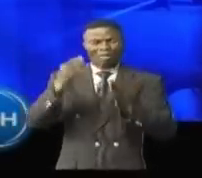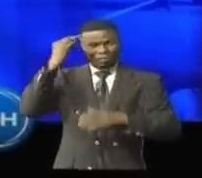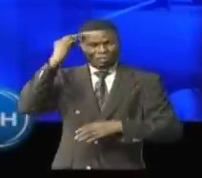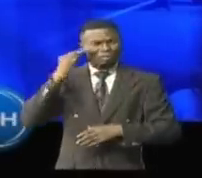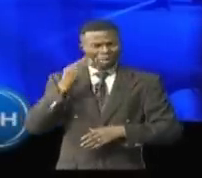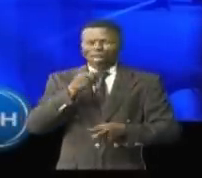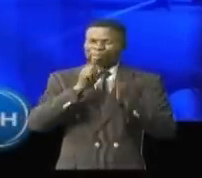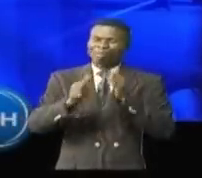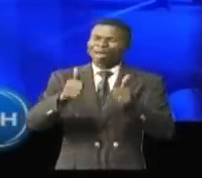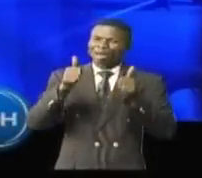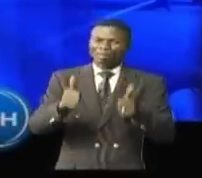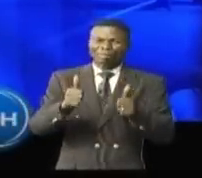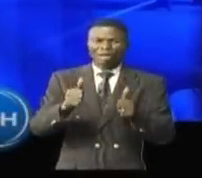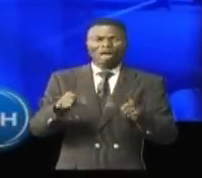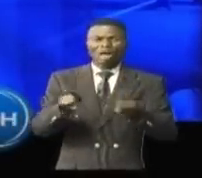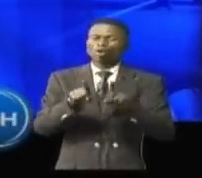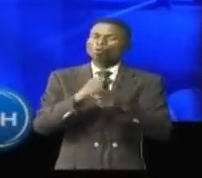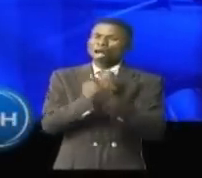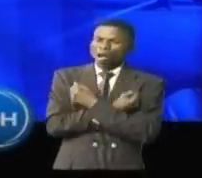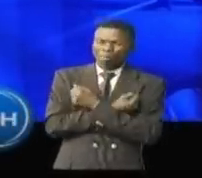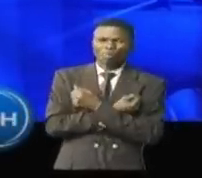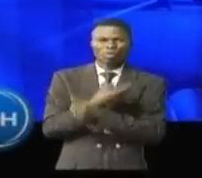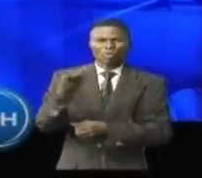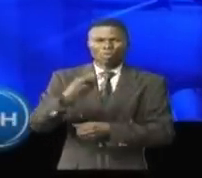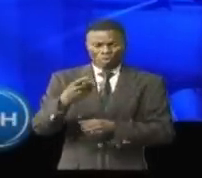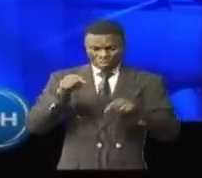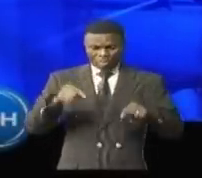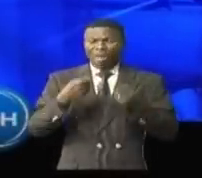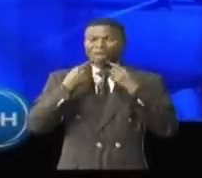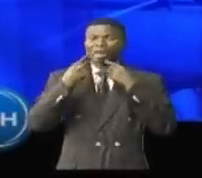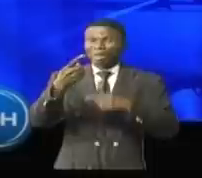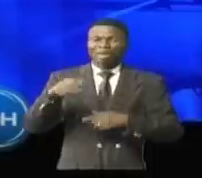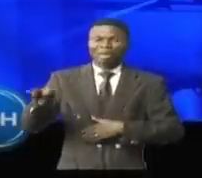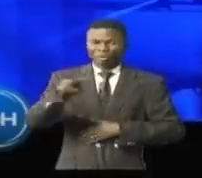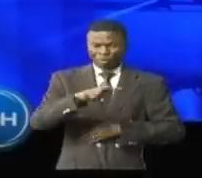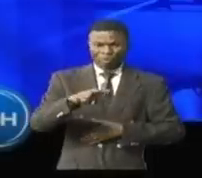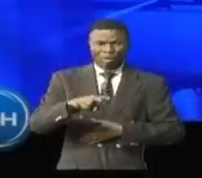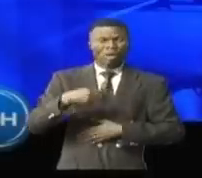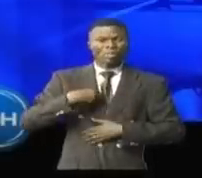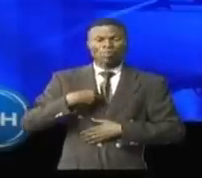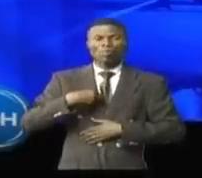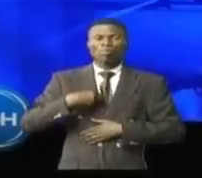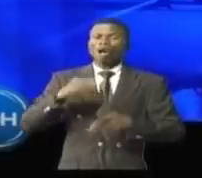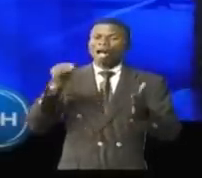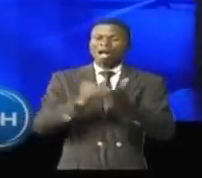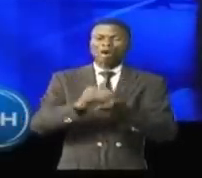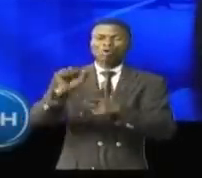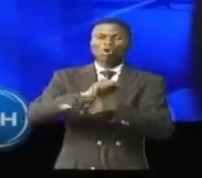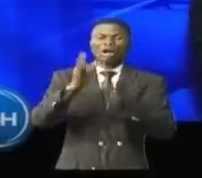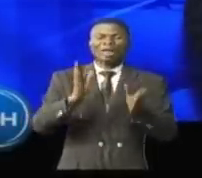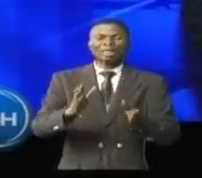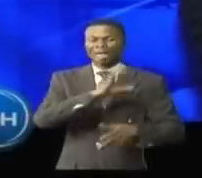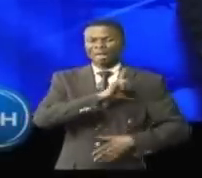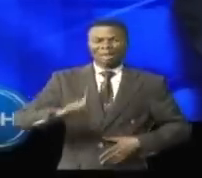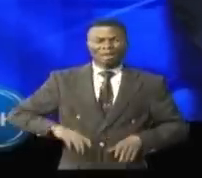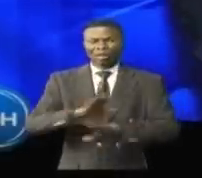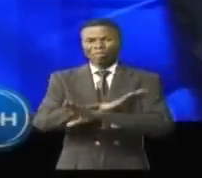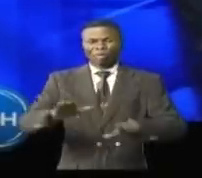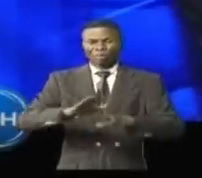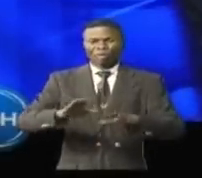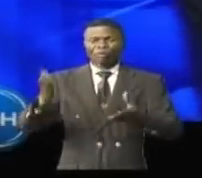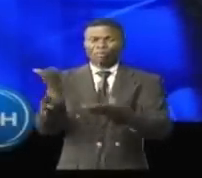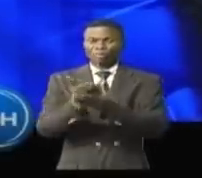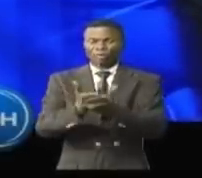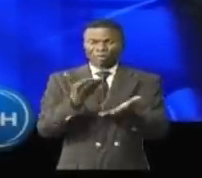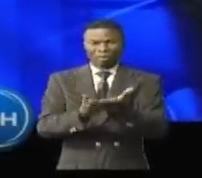d'une manière amicale. Aujourd'hui, comme je viens de le dire, je ne suis plus le sélectionneur du Congo. Les accords sont faits, mais bon, quantité